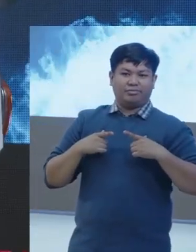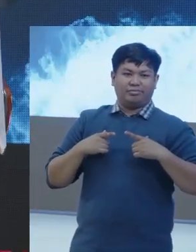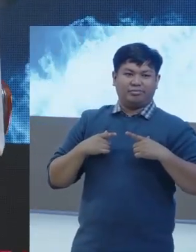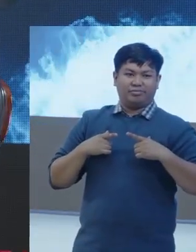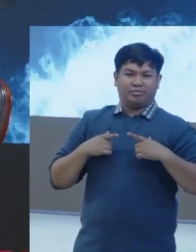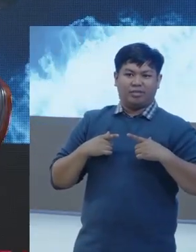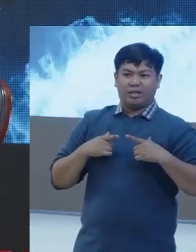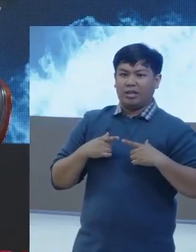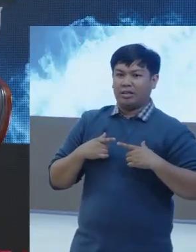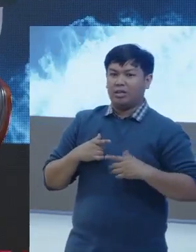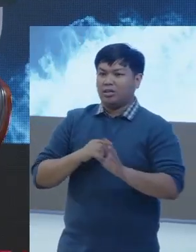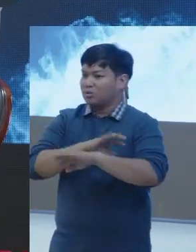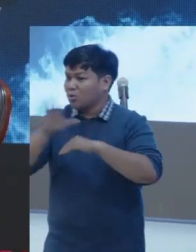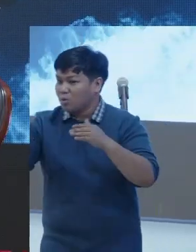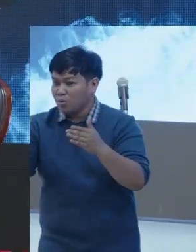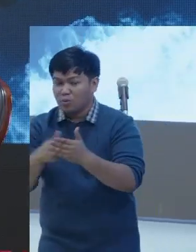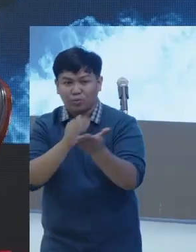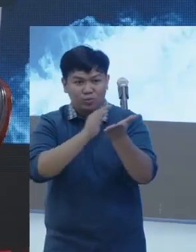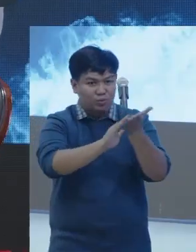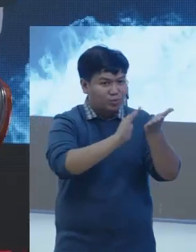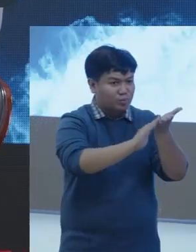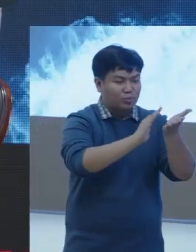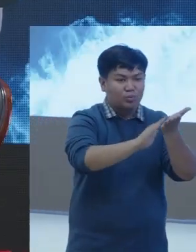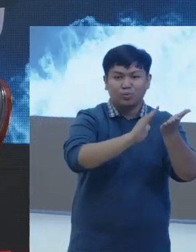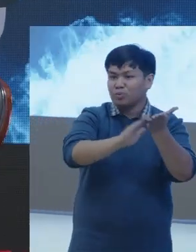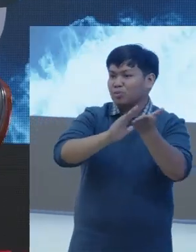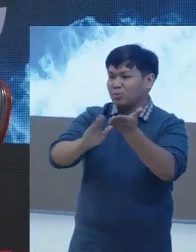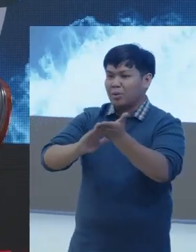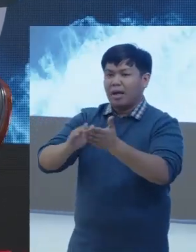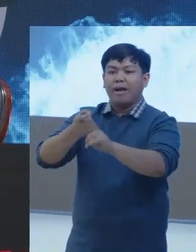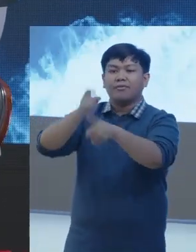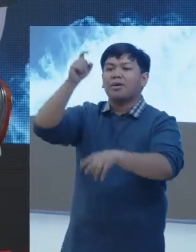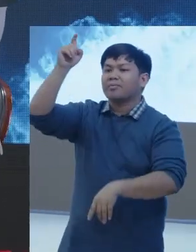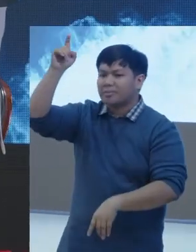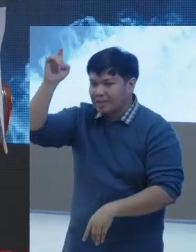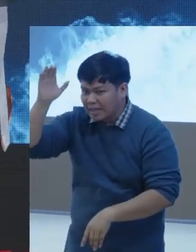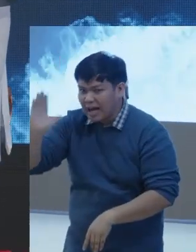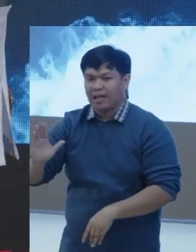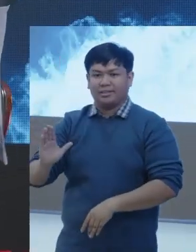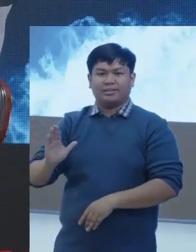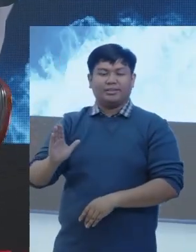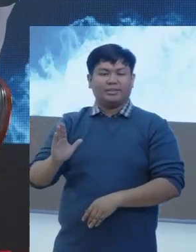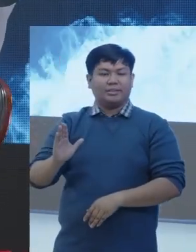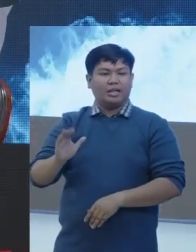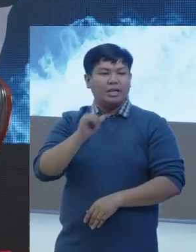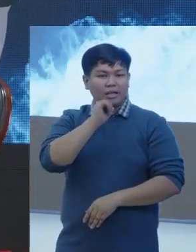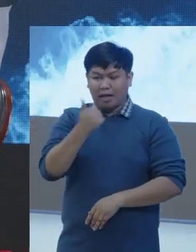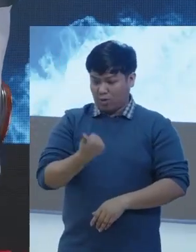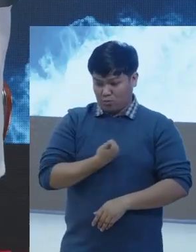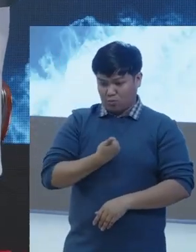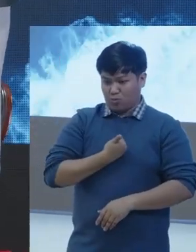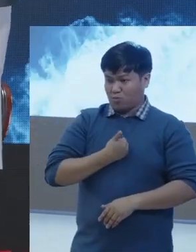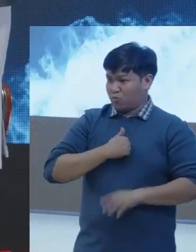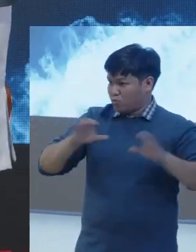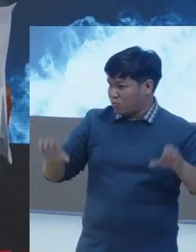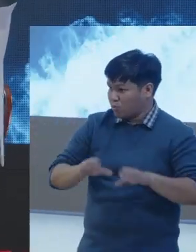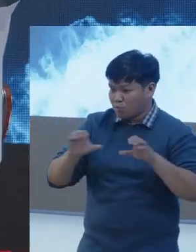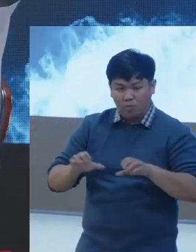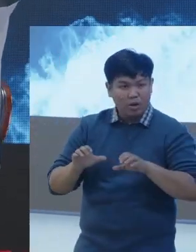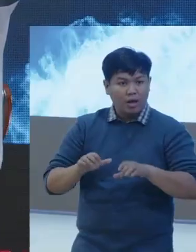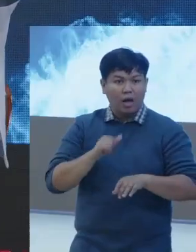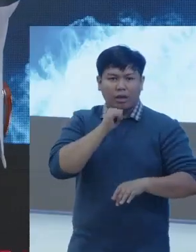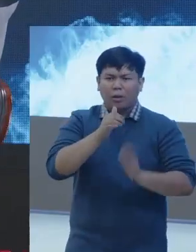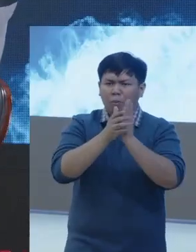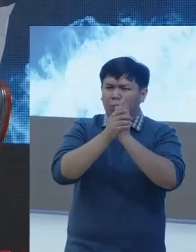na nagre-resulta sa kaligtasan, ay nagmumula sa Diyos. Hindi sa ating galing, hindi sa ganda ng